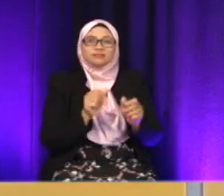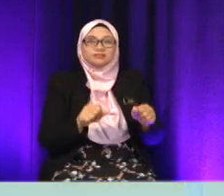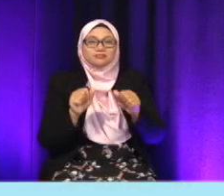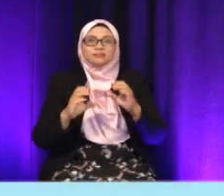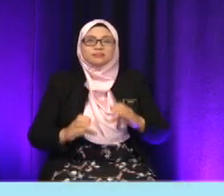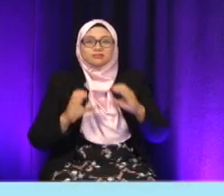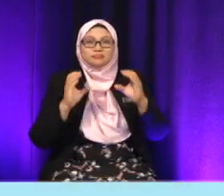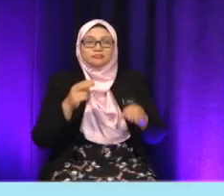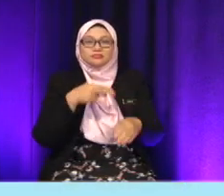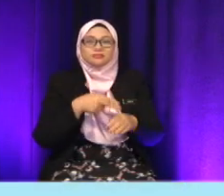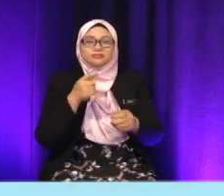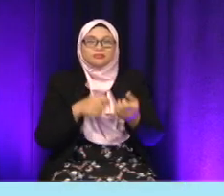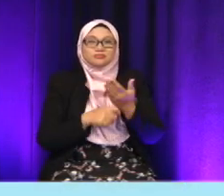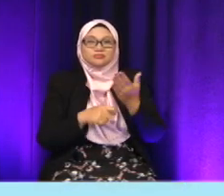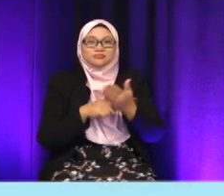numbuh